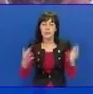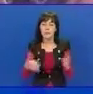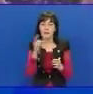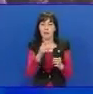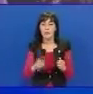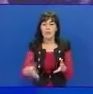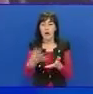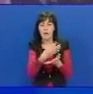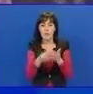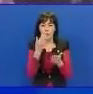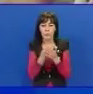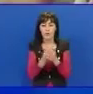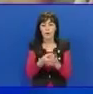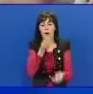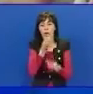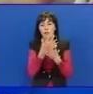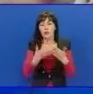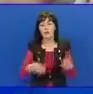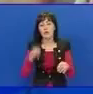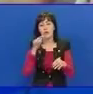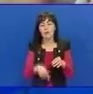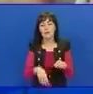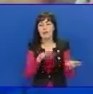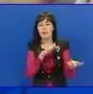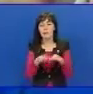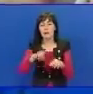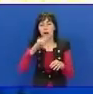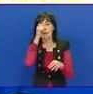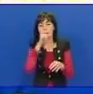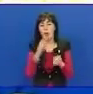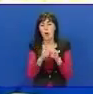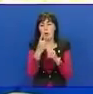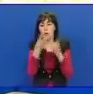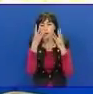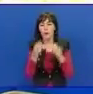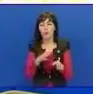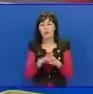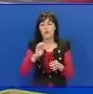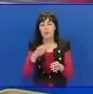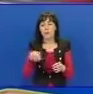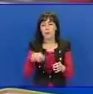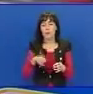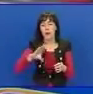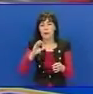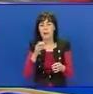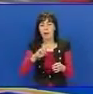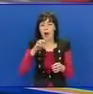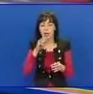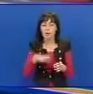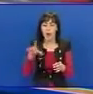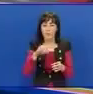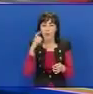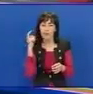жұртшылыққа молынан ұсынылды. Азық-түлік өнімдерінің ендігі жәрмеңкесі қазан айының 11 күні өтеді. Оған Бәйдібек, Төлеби, Сайрам, Қазығұрт